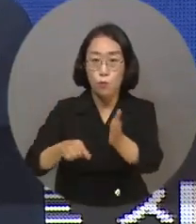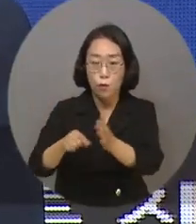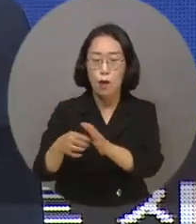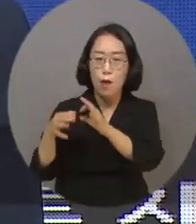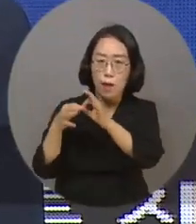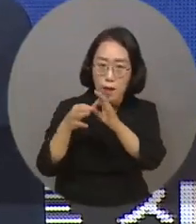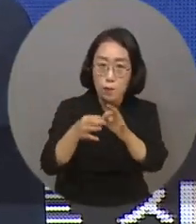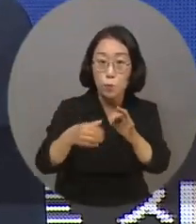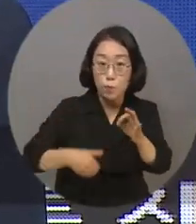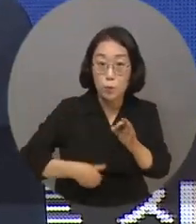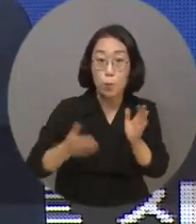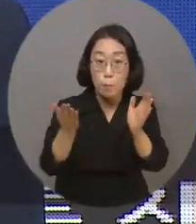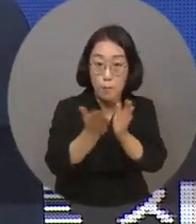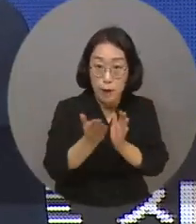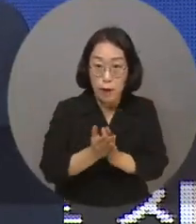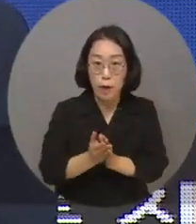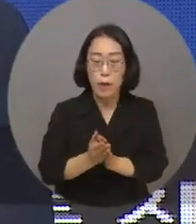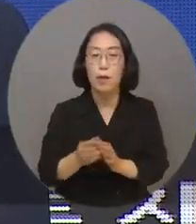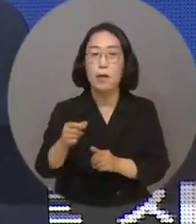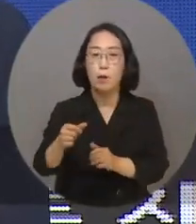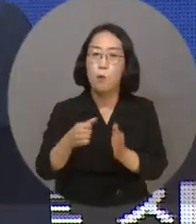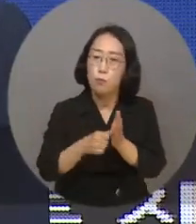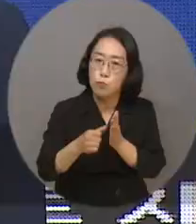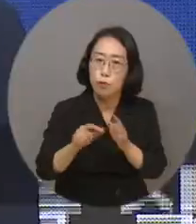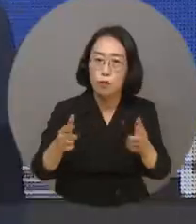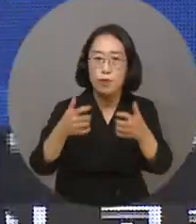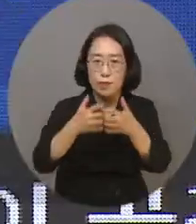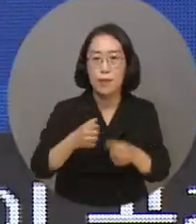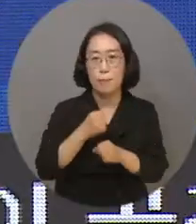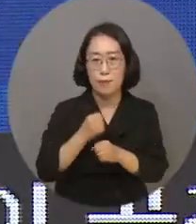수요자 중심의 장애인 일자리 정책을 적극 추진해 나가겠습니다. 감사합니다.